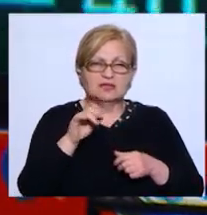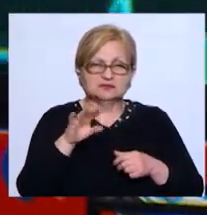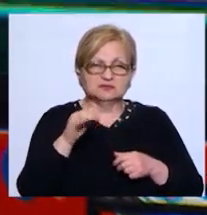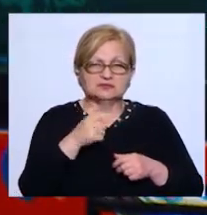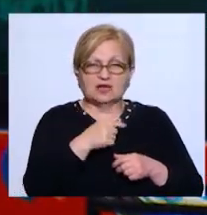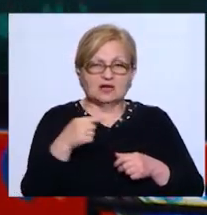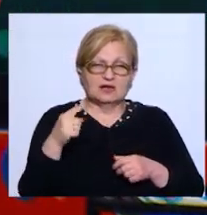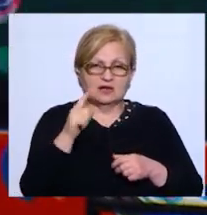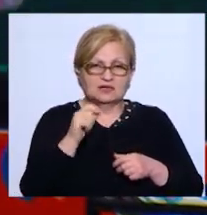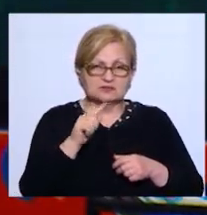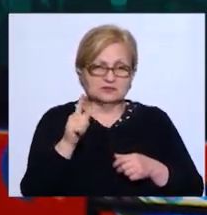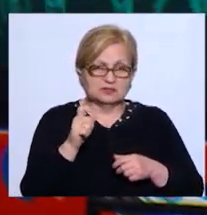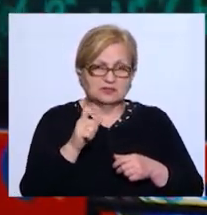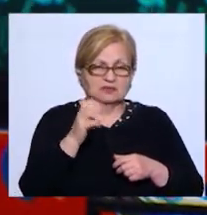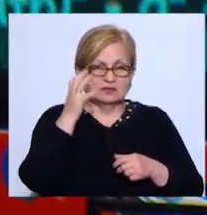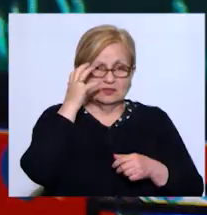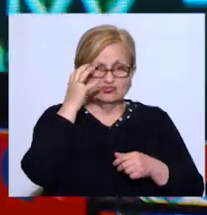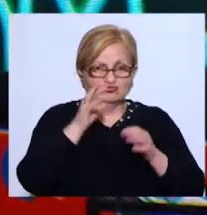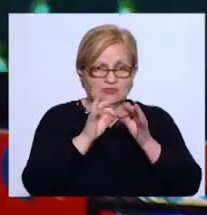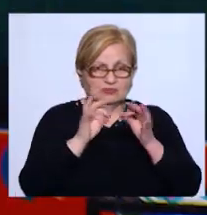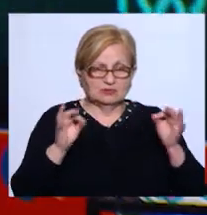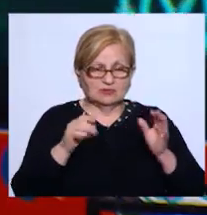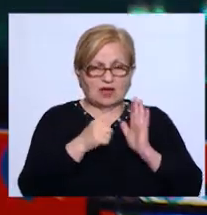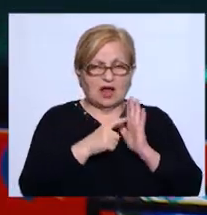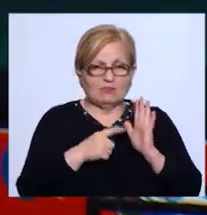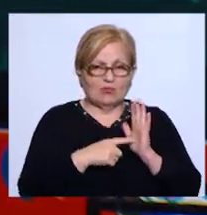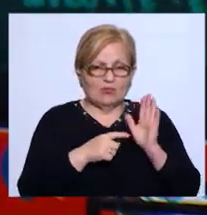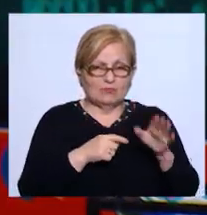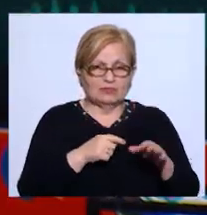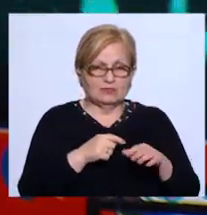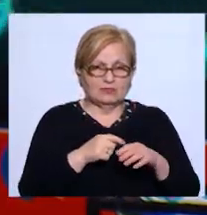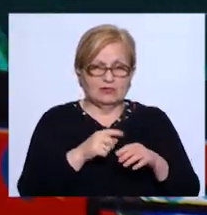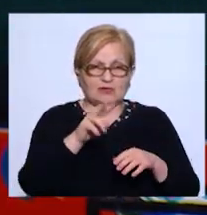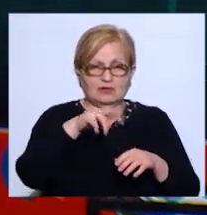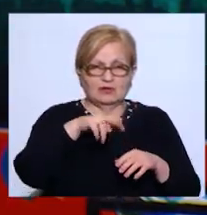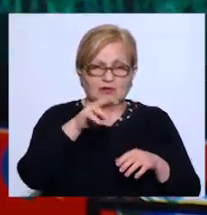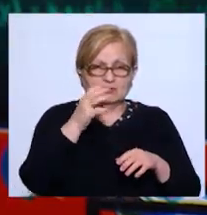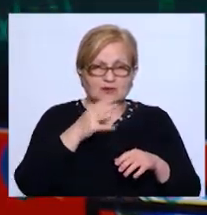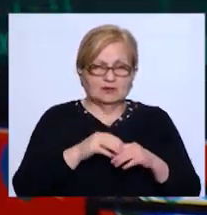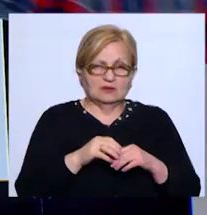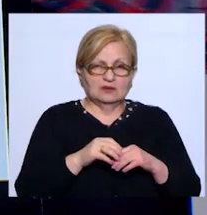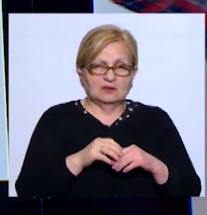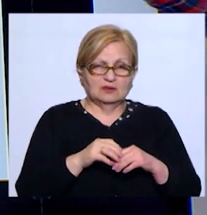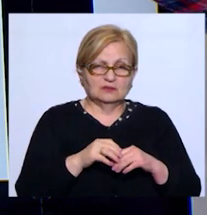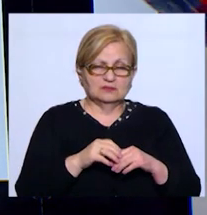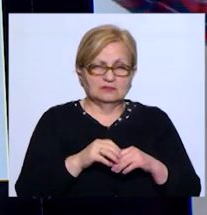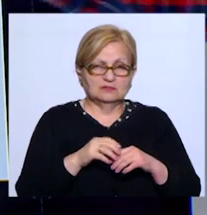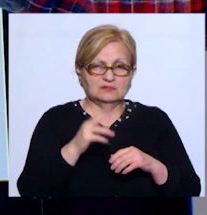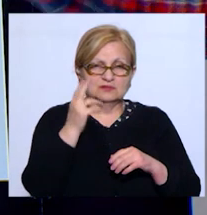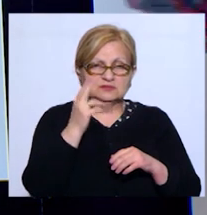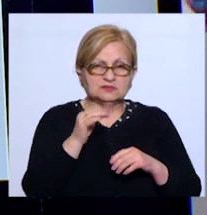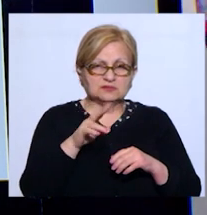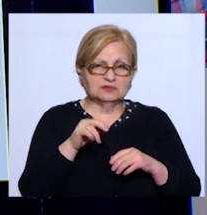მაქვს შავი ასეთი ხაზი გამყოფი, გაკეთებული, ხომ, ამ ორ ნახატს შორის. წილადის